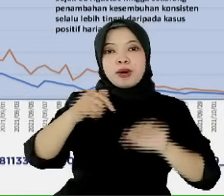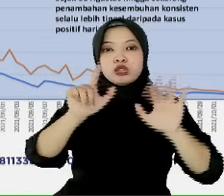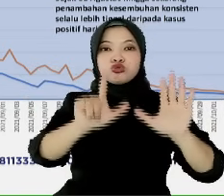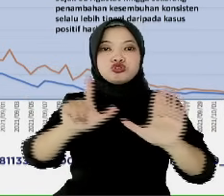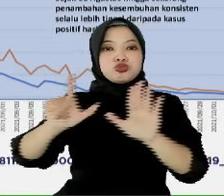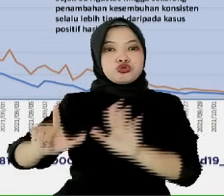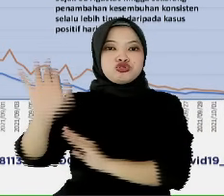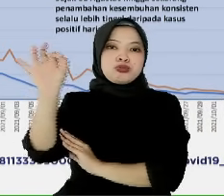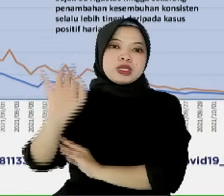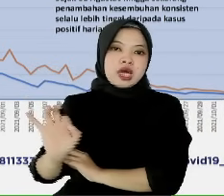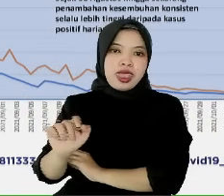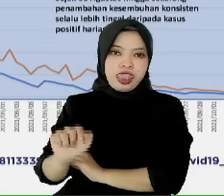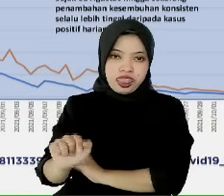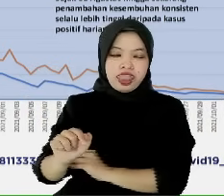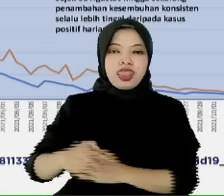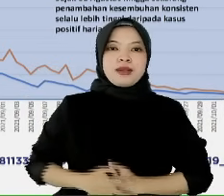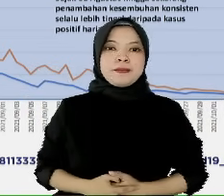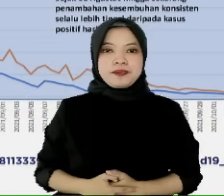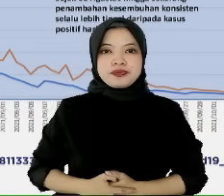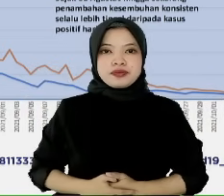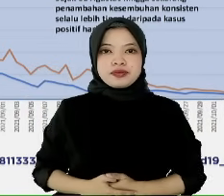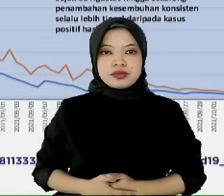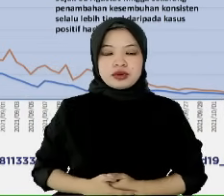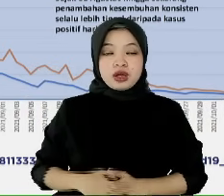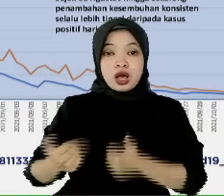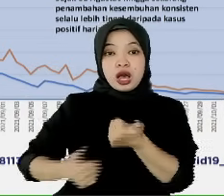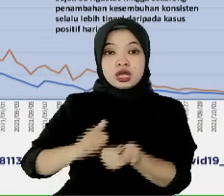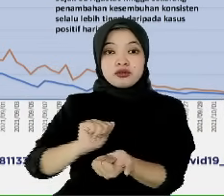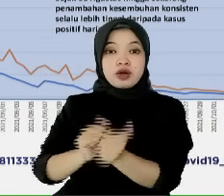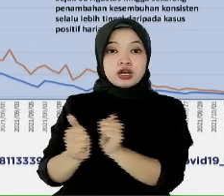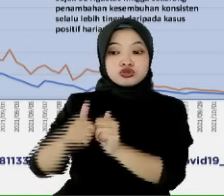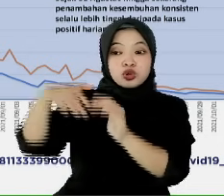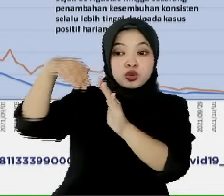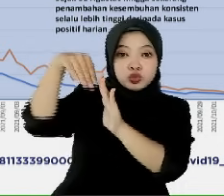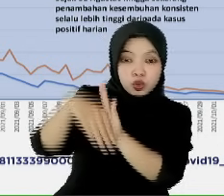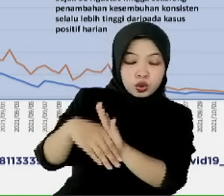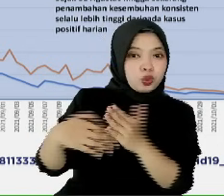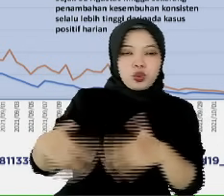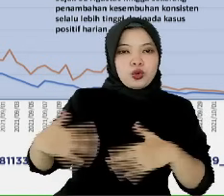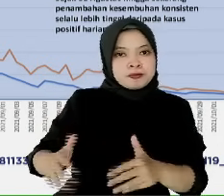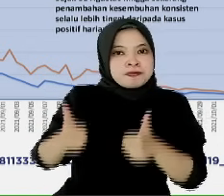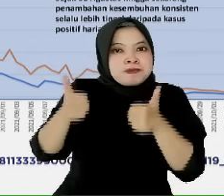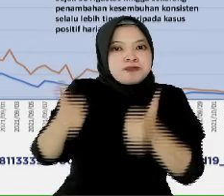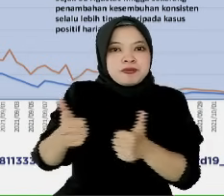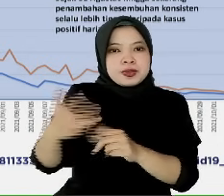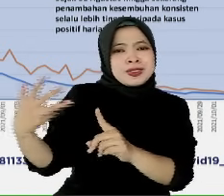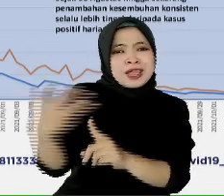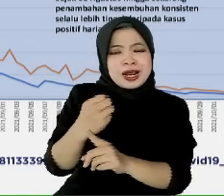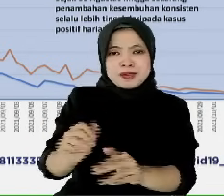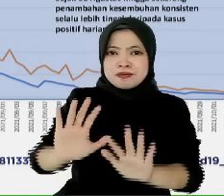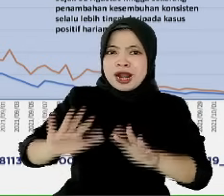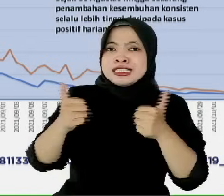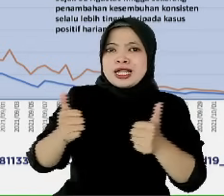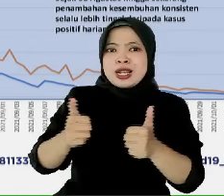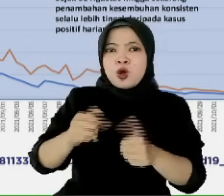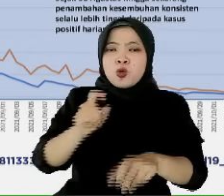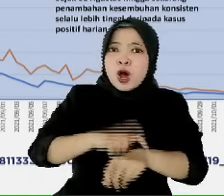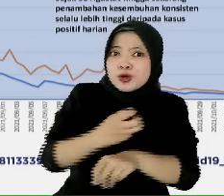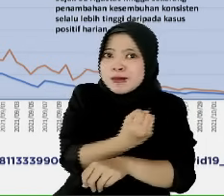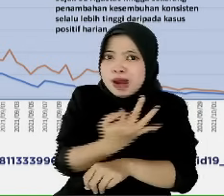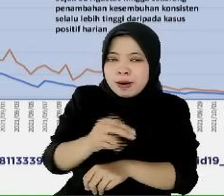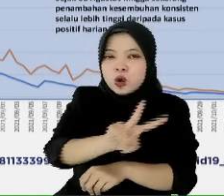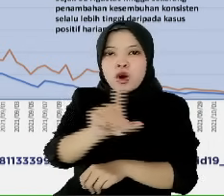7,77%. Terlebih, penurunan yang sangat drastis ini berhasil kita capai dalam waktu kurang lebih 2 bulan